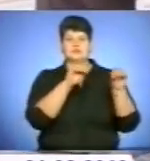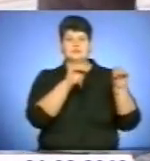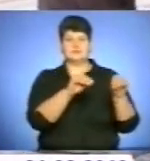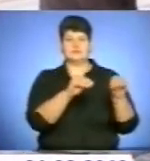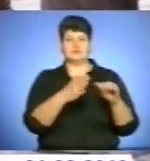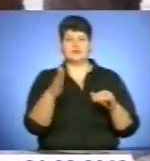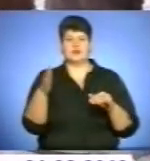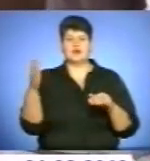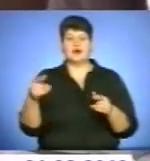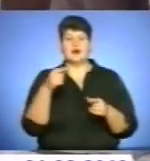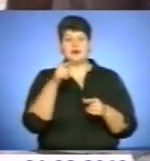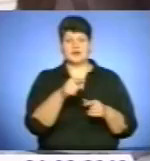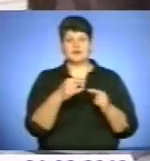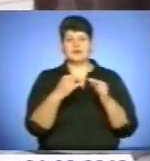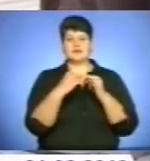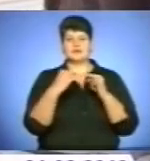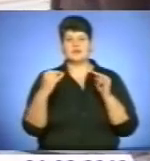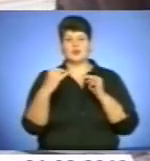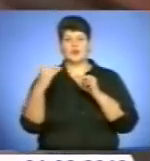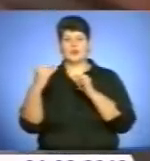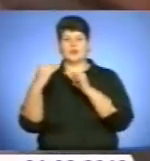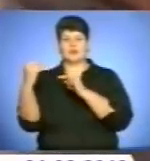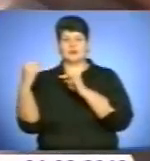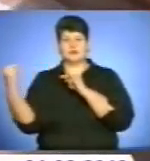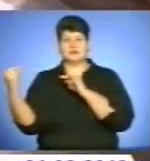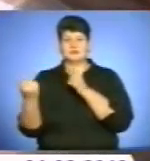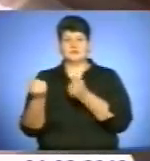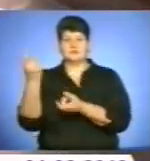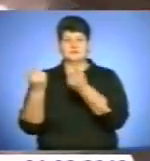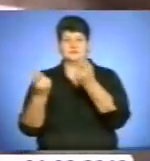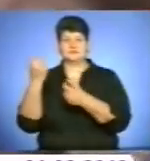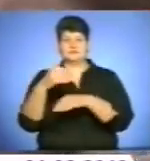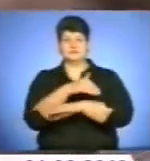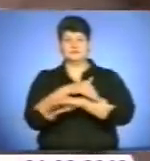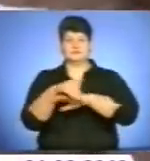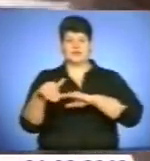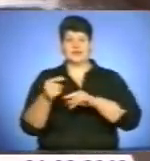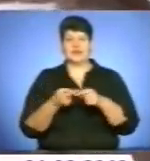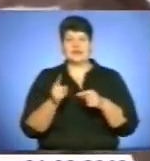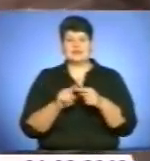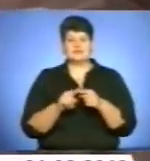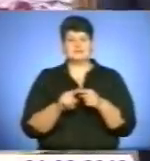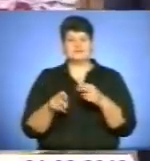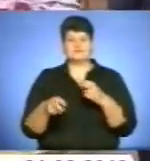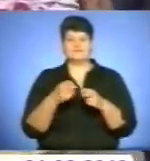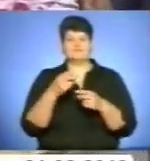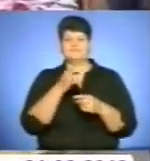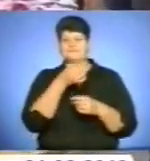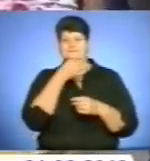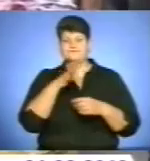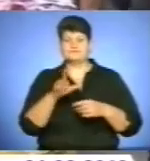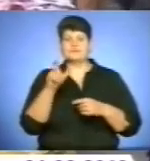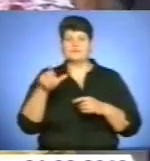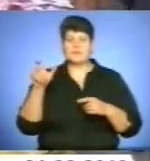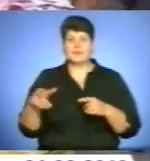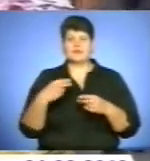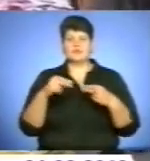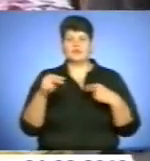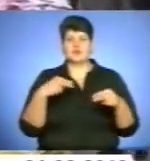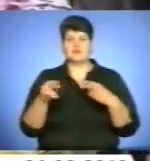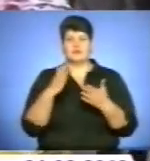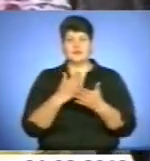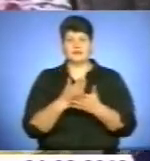їхні столики та ядки, як гриби після дощу, виростають на тротуарах. Це створює неабиякі незручності, адже торгівля триває, по суті, на